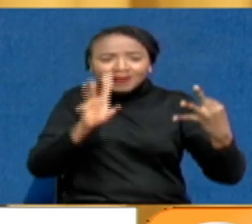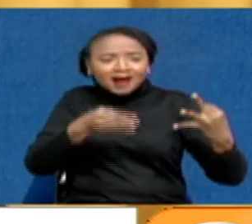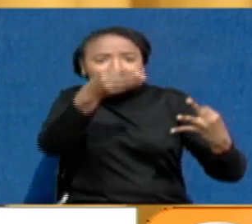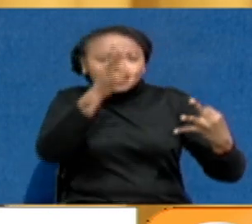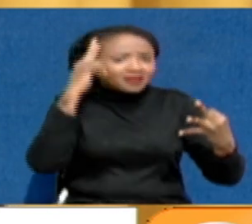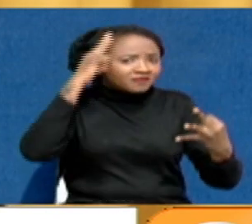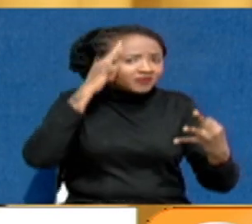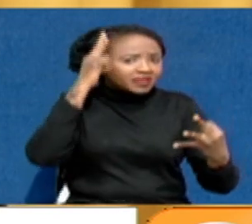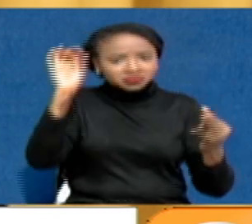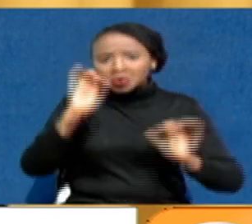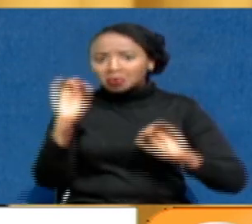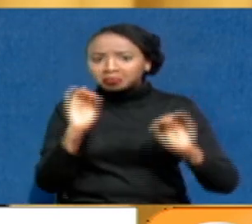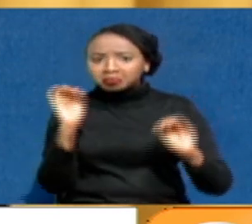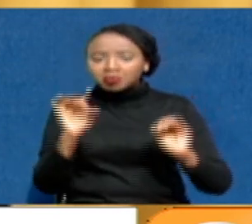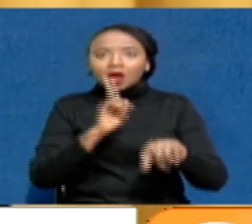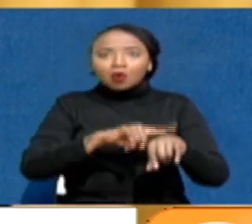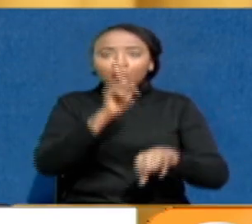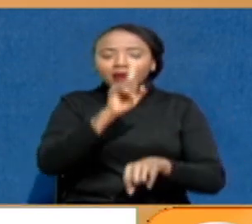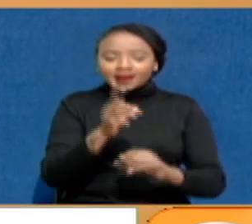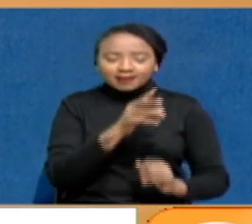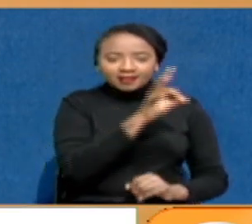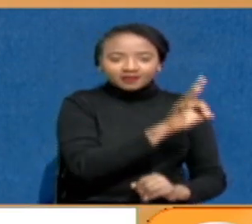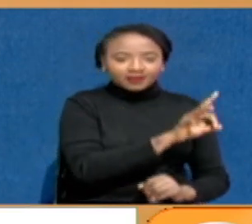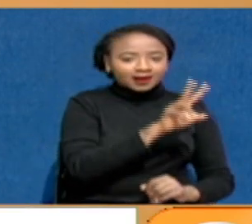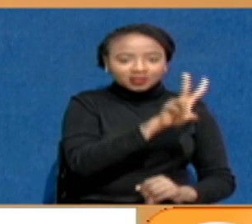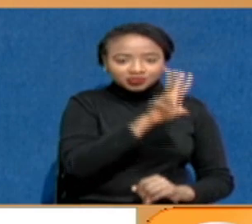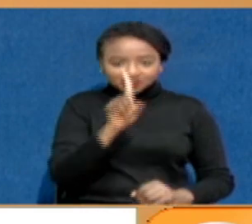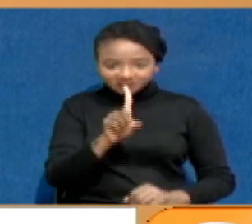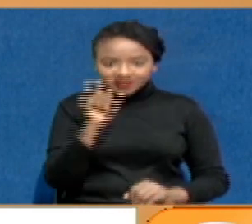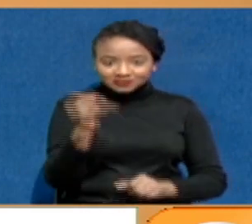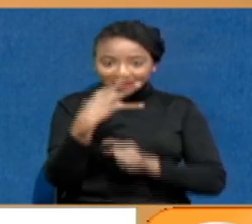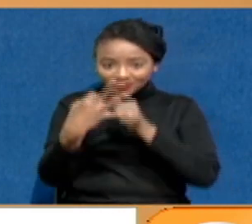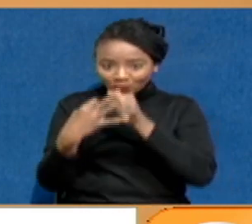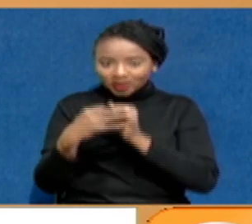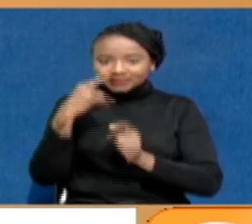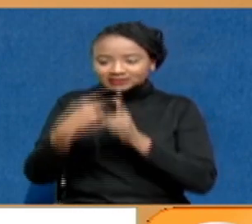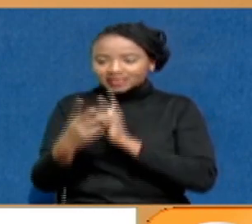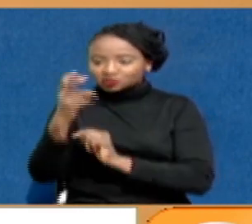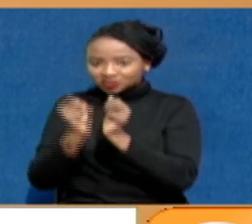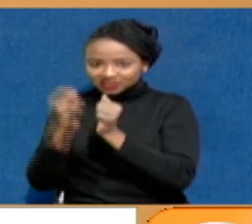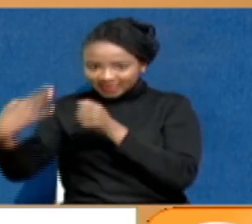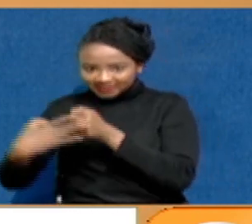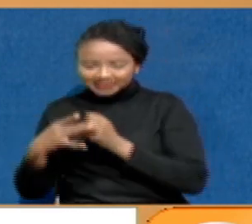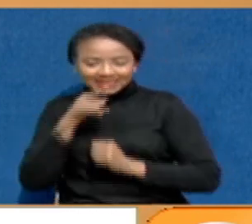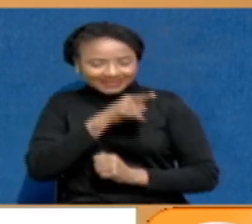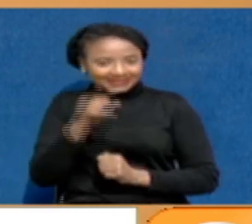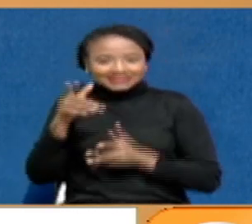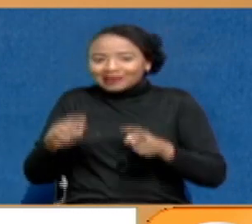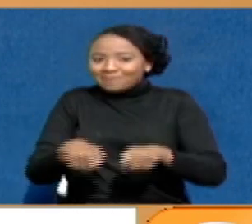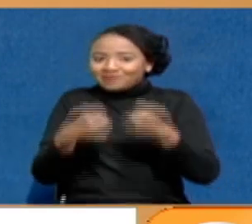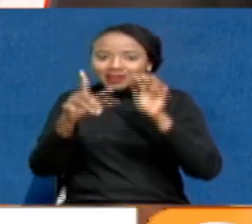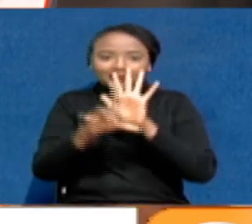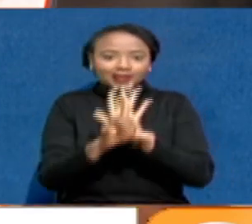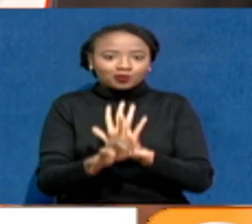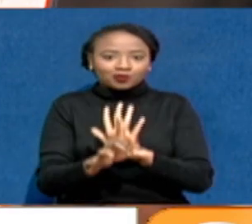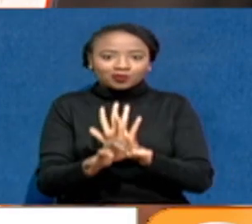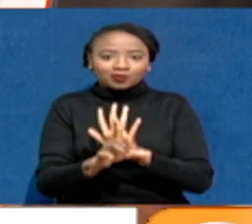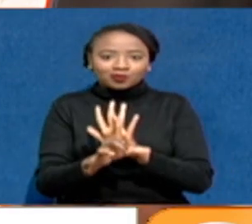tarehe 21 mwezi Agosti mwaka 2019 ulikuwa kinyume na sheria.